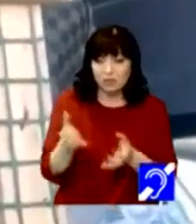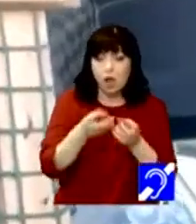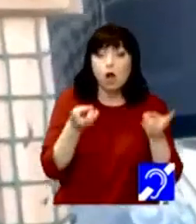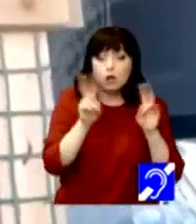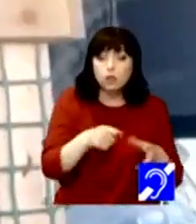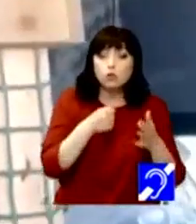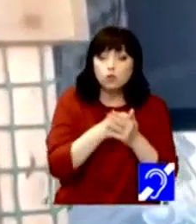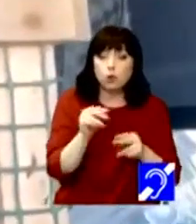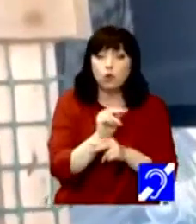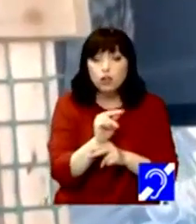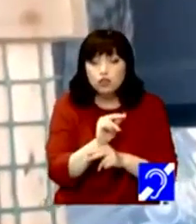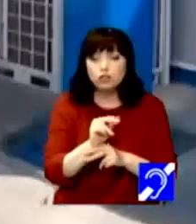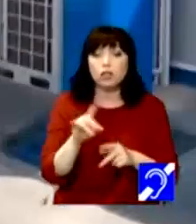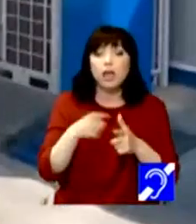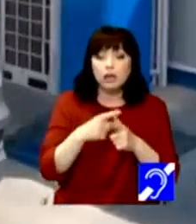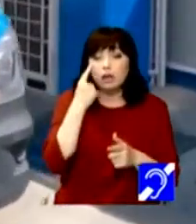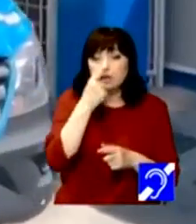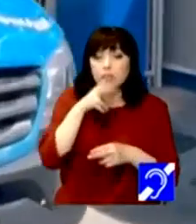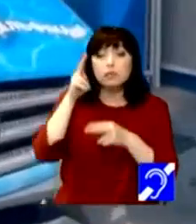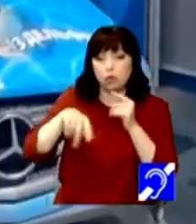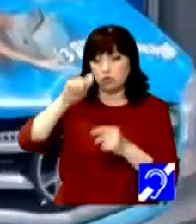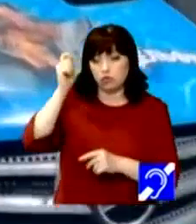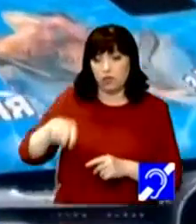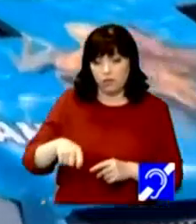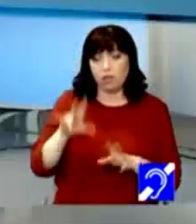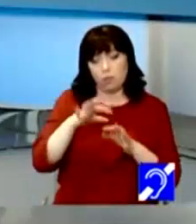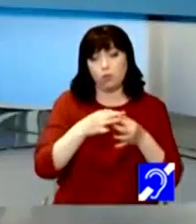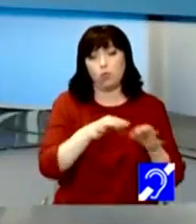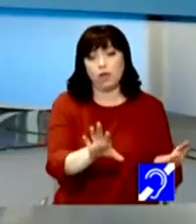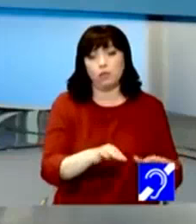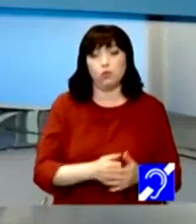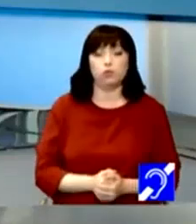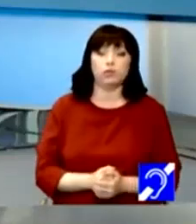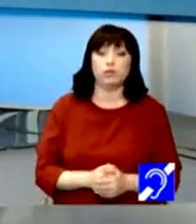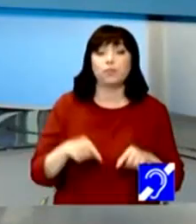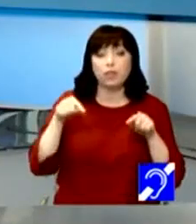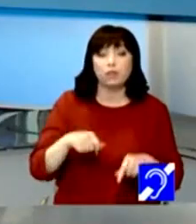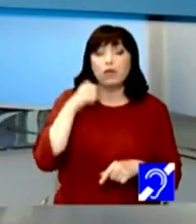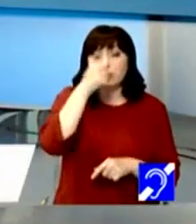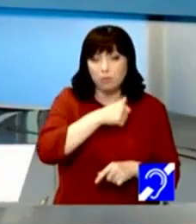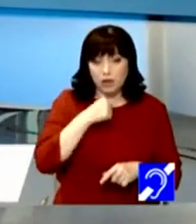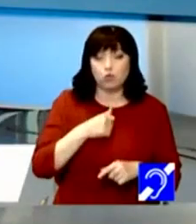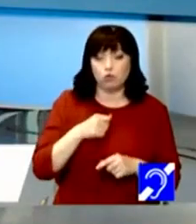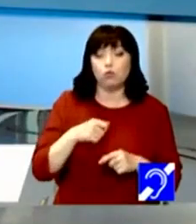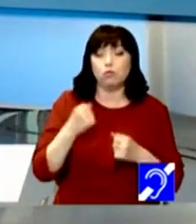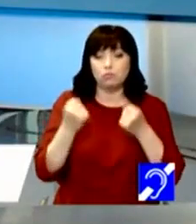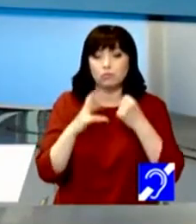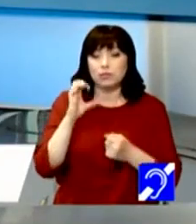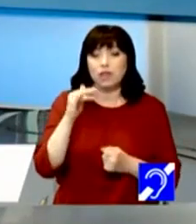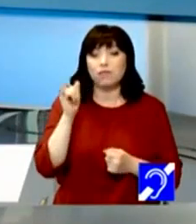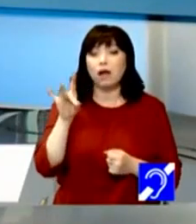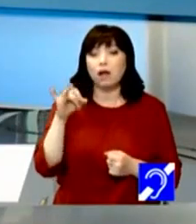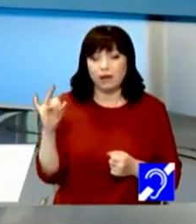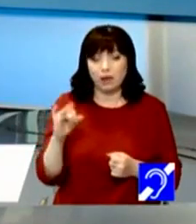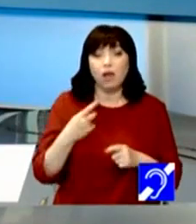până la finalizarea conflictului militar din Ucraina. În acest an, Art Safari este mai mult decât artă.